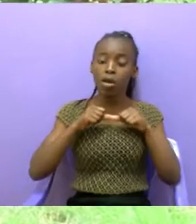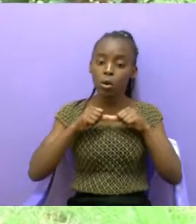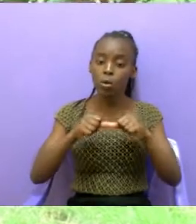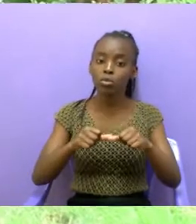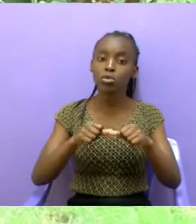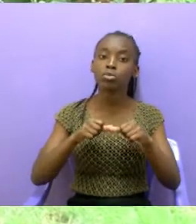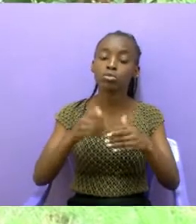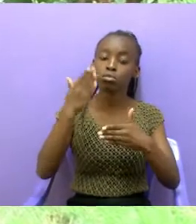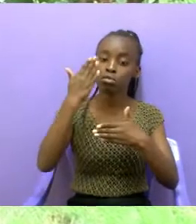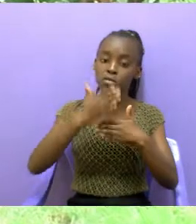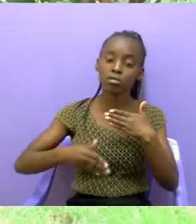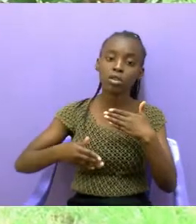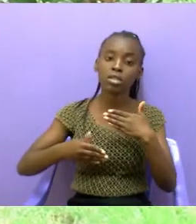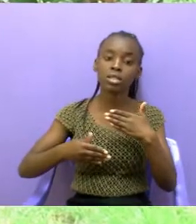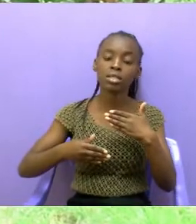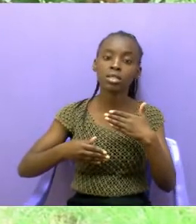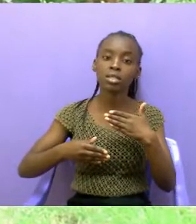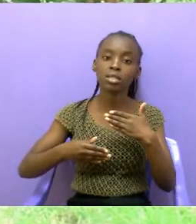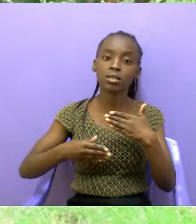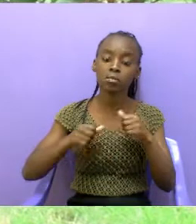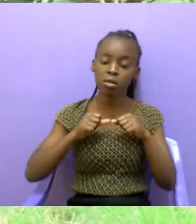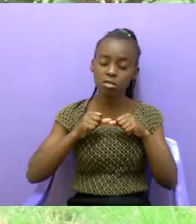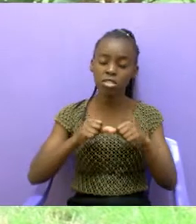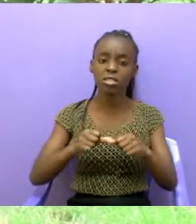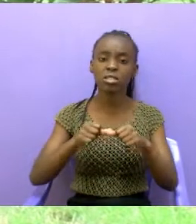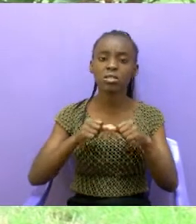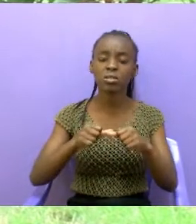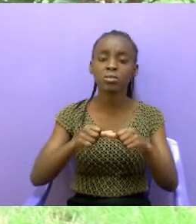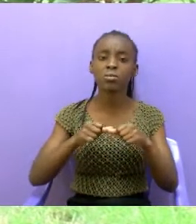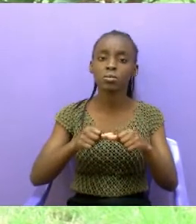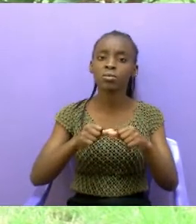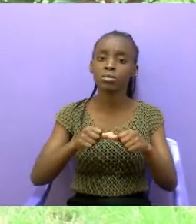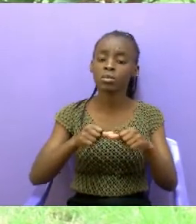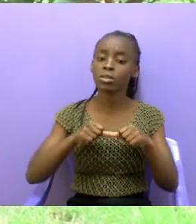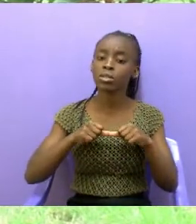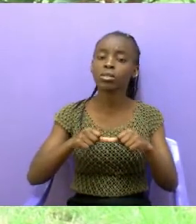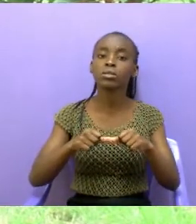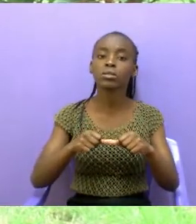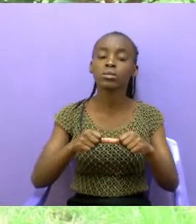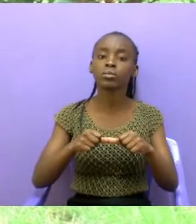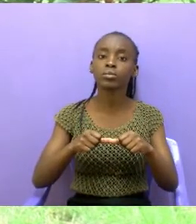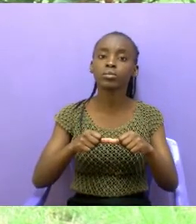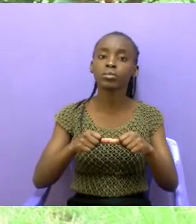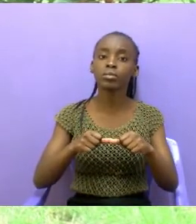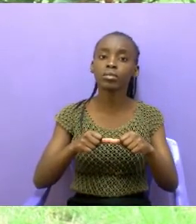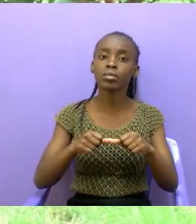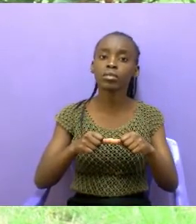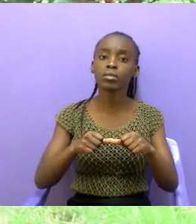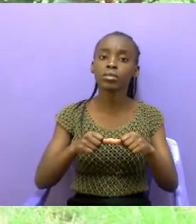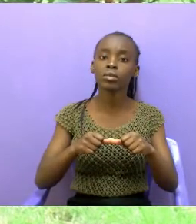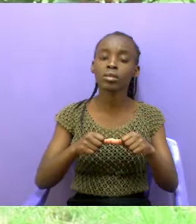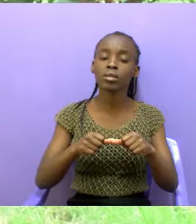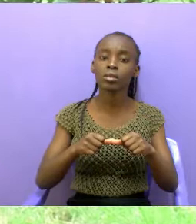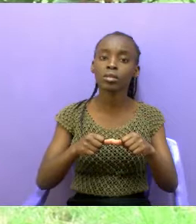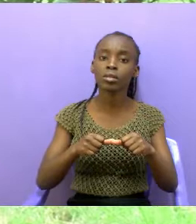mbele. Usikate tamaa. Usiafadhalishe Misri. Maana Misri haina kitu ya maana.